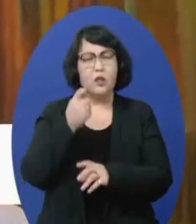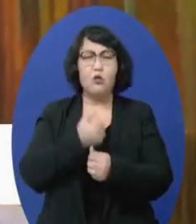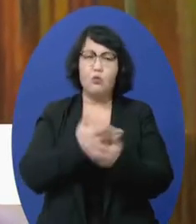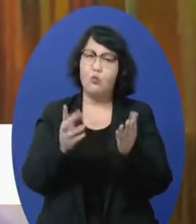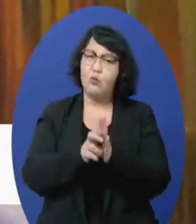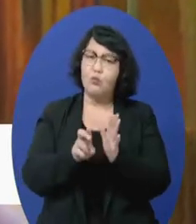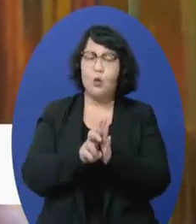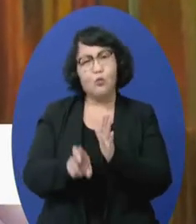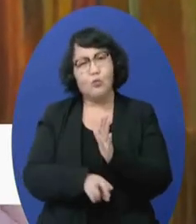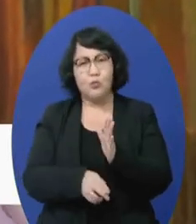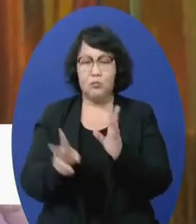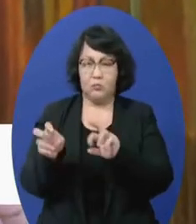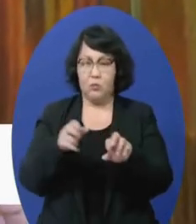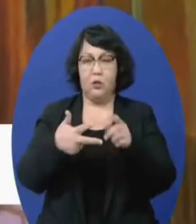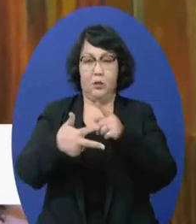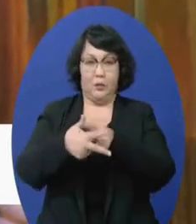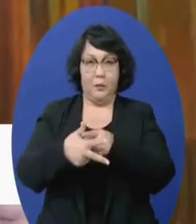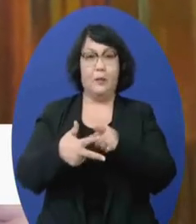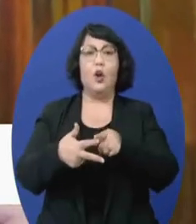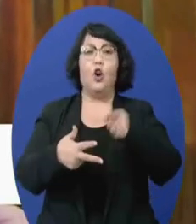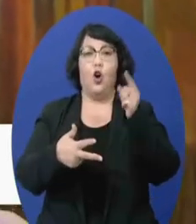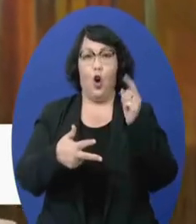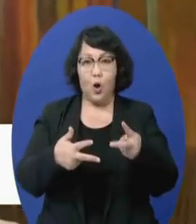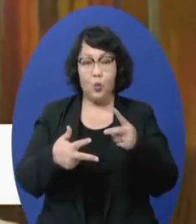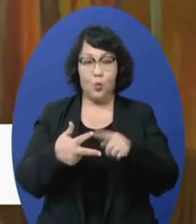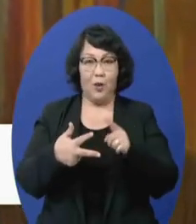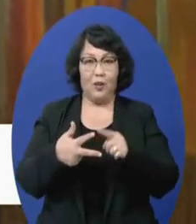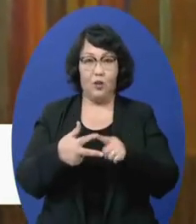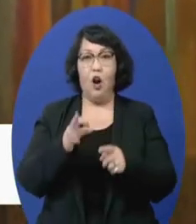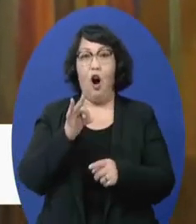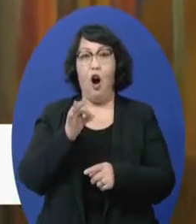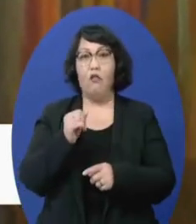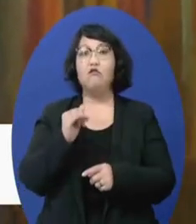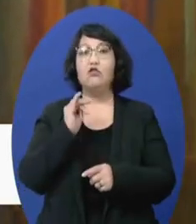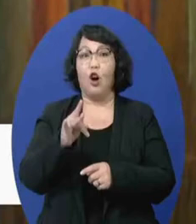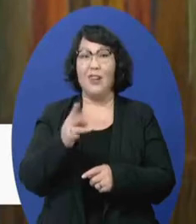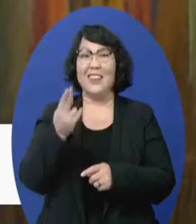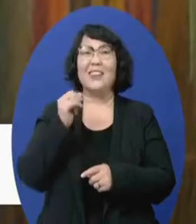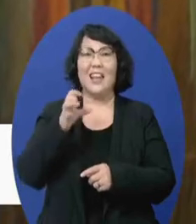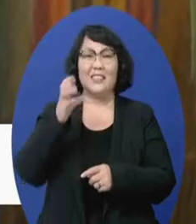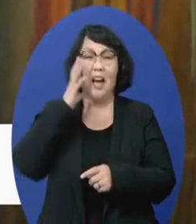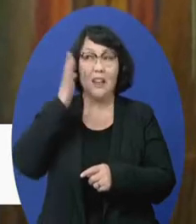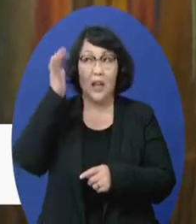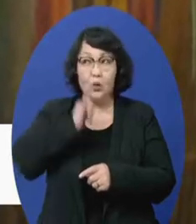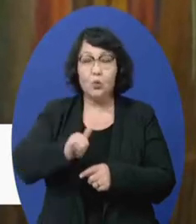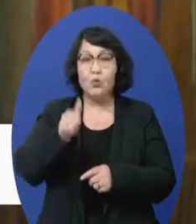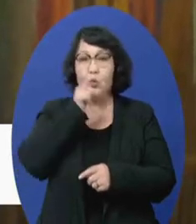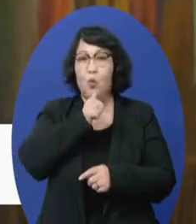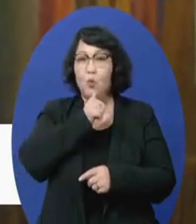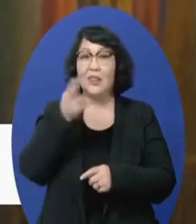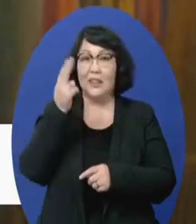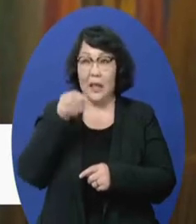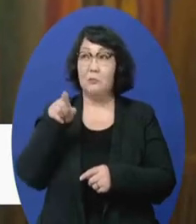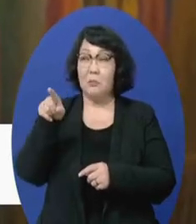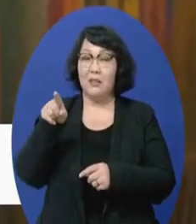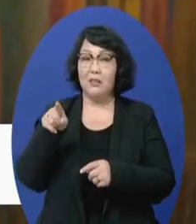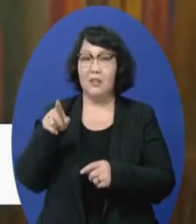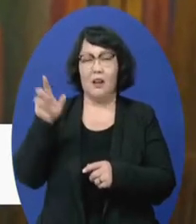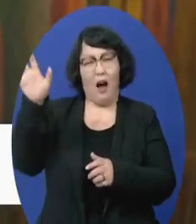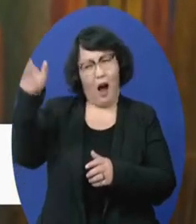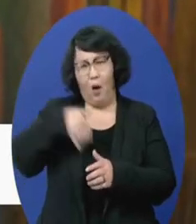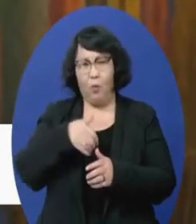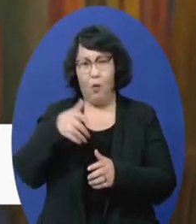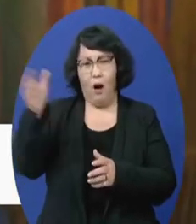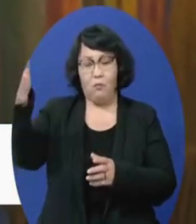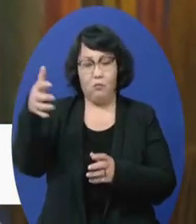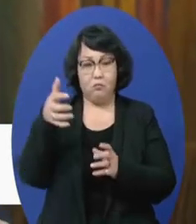асуудлаар нь үнэхээр тэр мөнгө төгрөг нь офшорын мөнгө төгрөг нь орж ийнү үгүй юу? Тэрийг нь үзэж харах хэрэгтэй юм байна. Ялангуяа